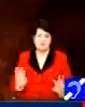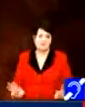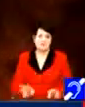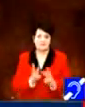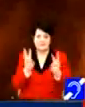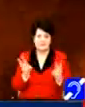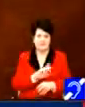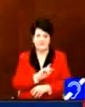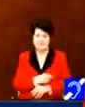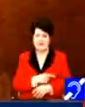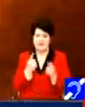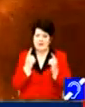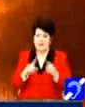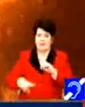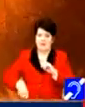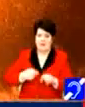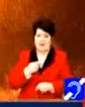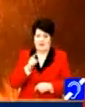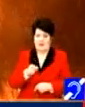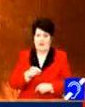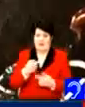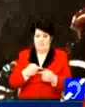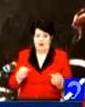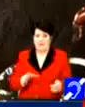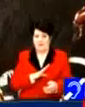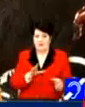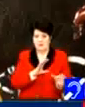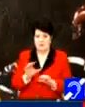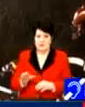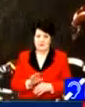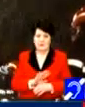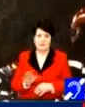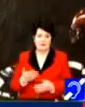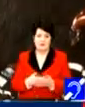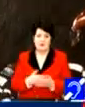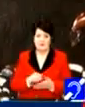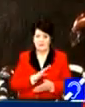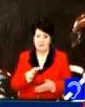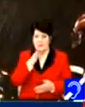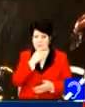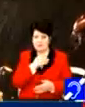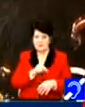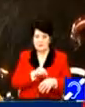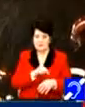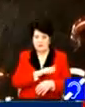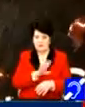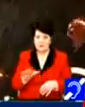mare. Pagubele sunt uriașe, iar marfa nu era asigurată. Probabil că nu s-a acționat în timp și cum